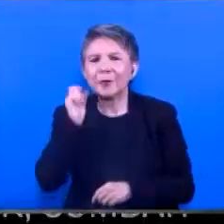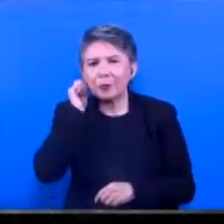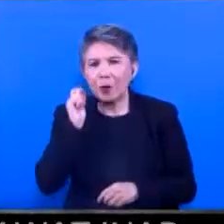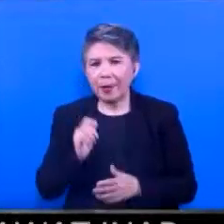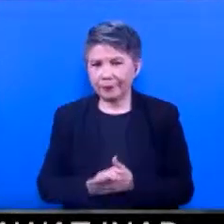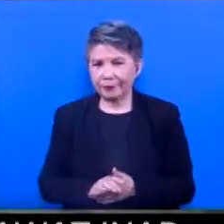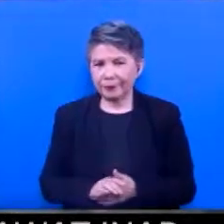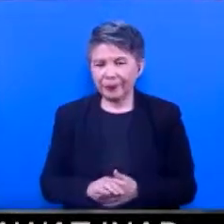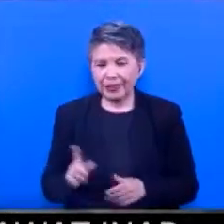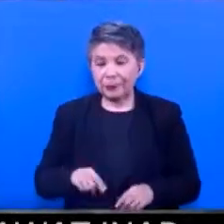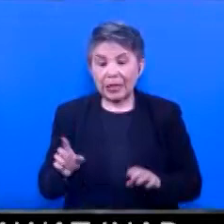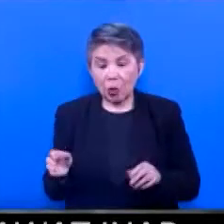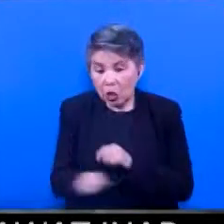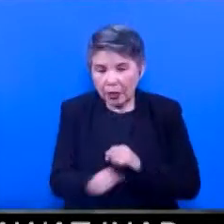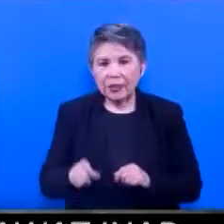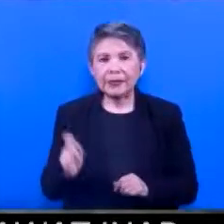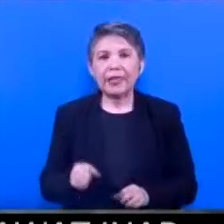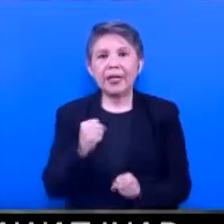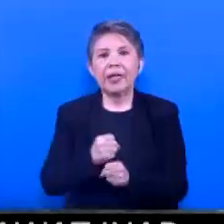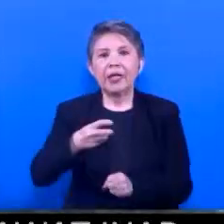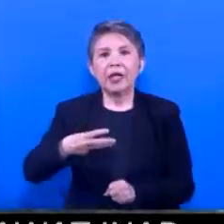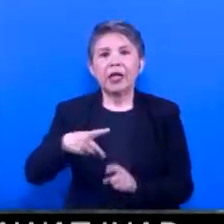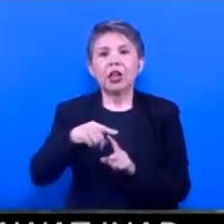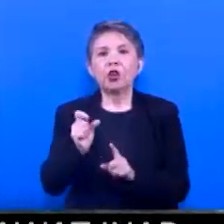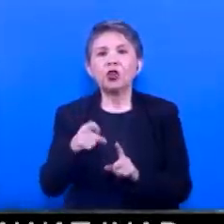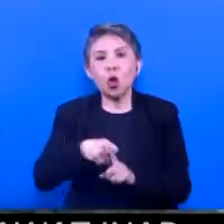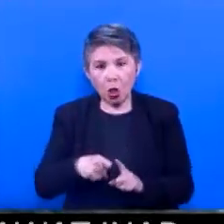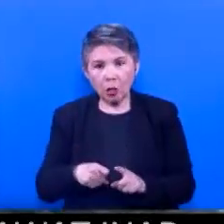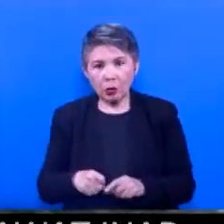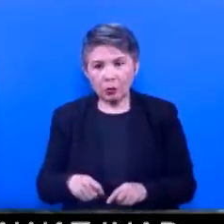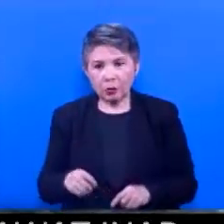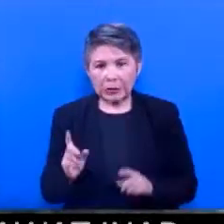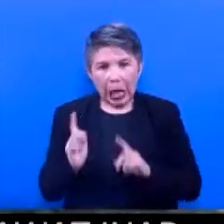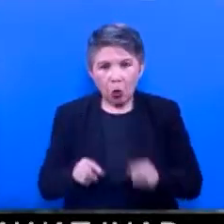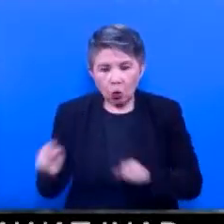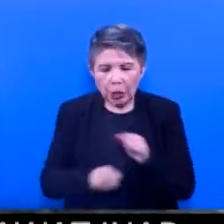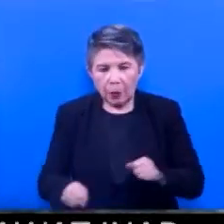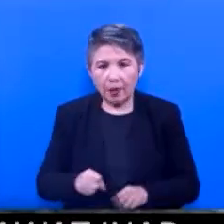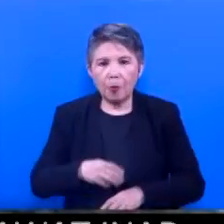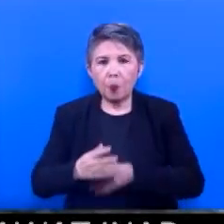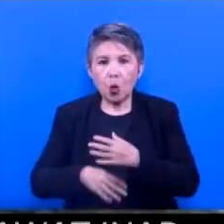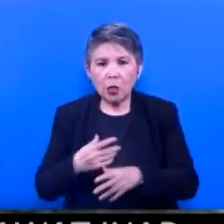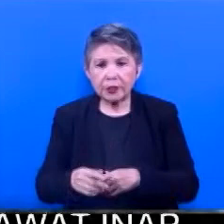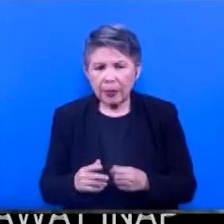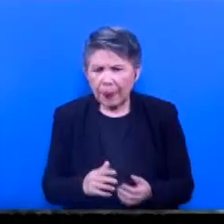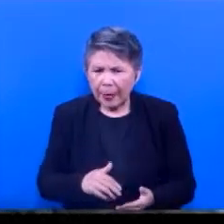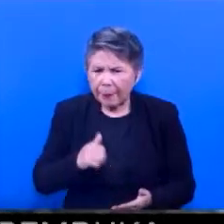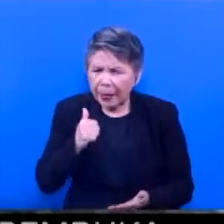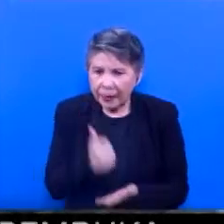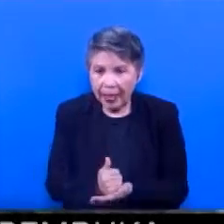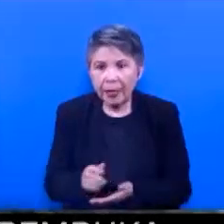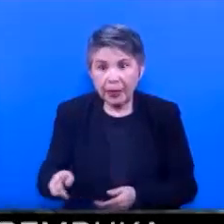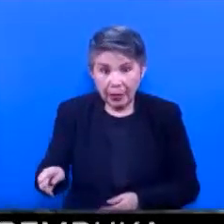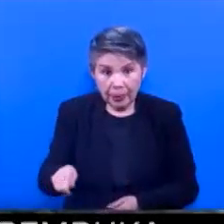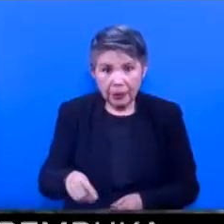Tetuk ketai bawah itu. Ketuk dulu ya. Betul sekali. Proses paling inti dari pembuatan tahu ini